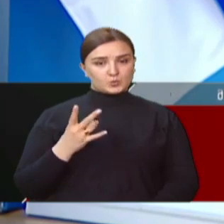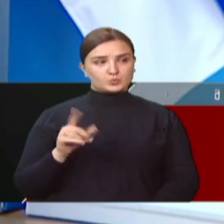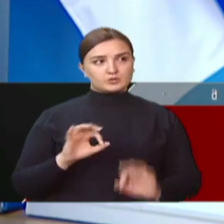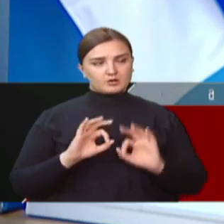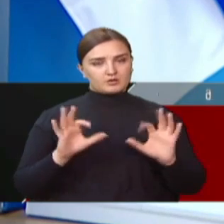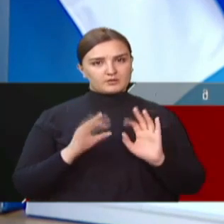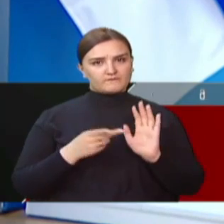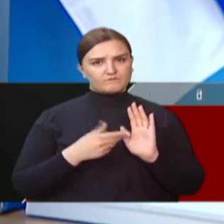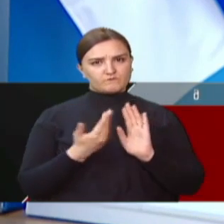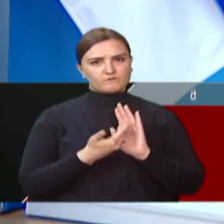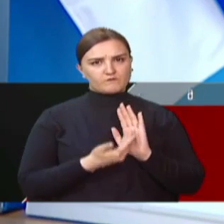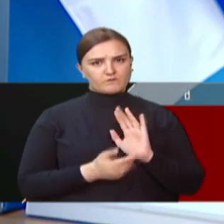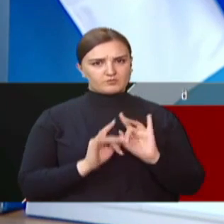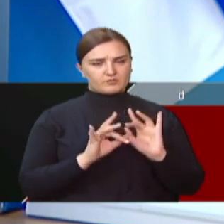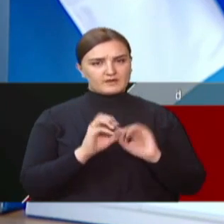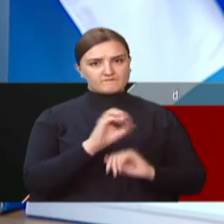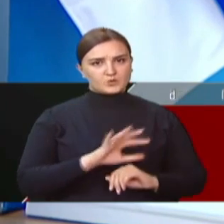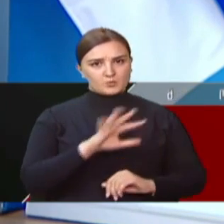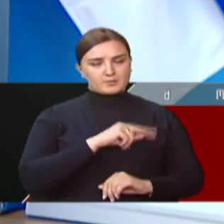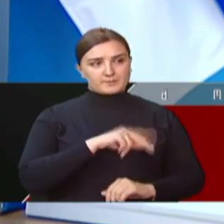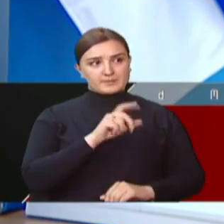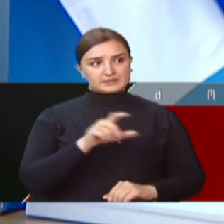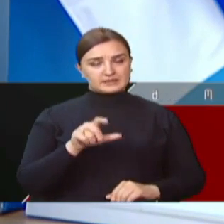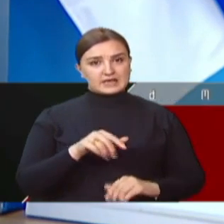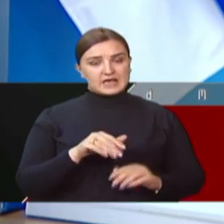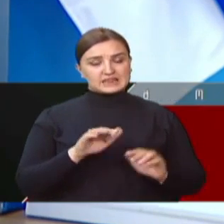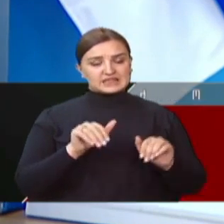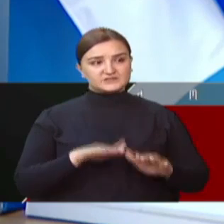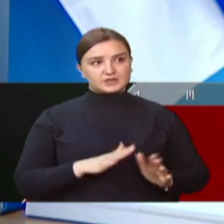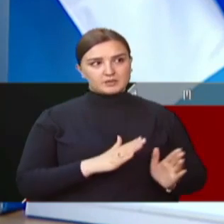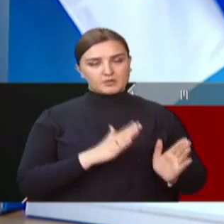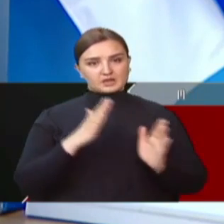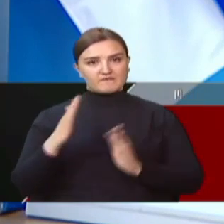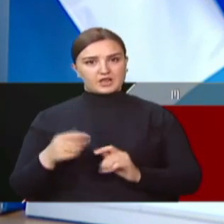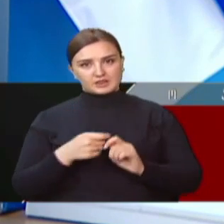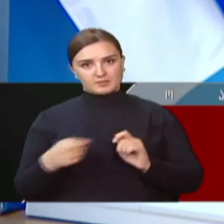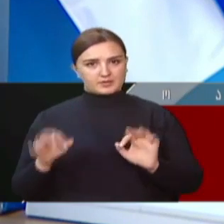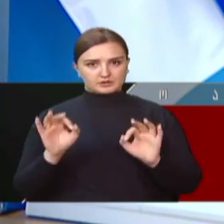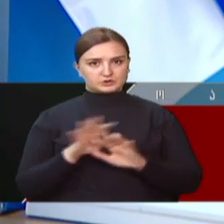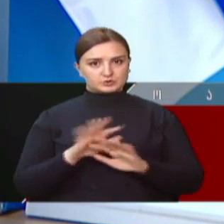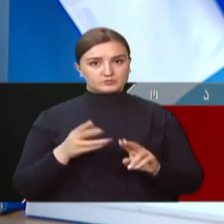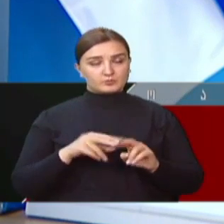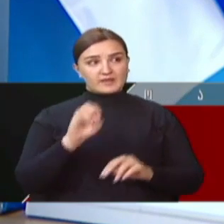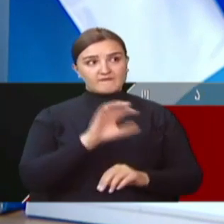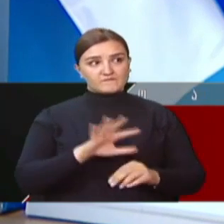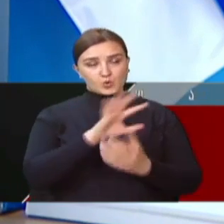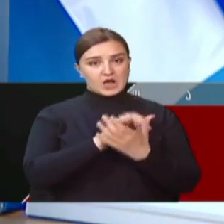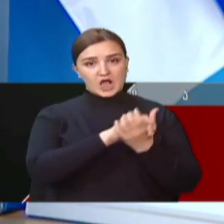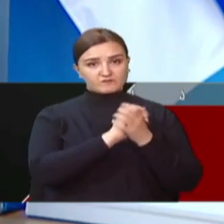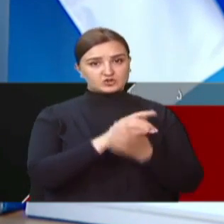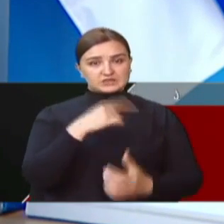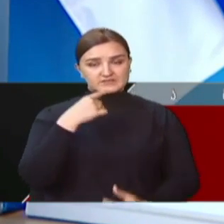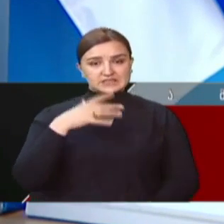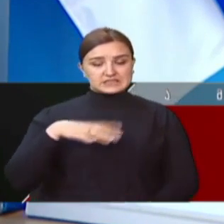დაუხსნას ევროპელ პარტნიორებს, რომ გადაწყვეტილების გადავადება არის არასწორი, მითხრეს მაშინ როცა თვითონ ევროკავშირმა თქვა, რომ